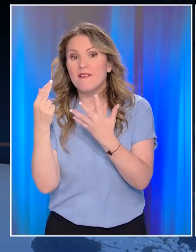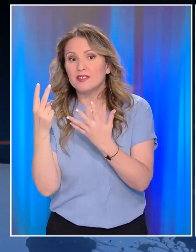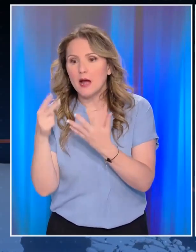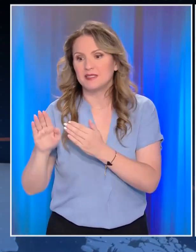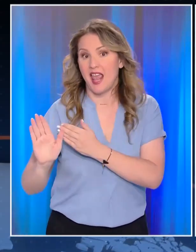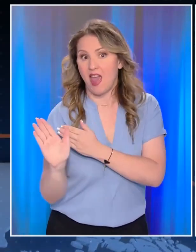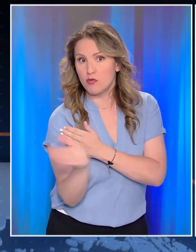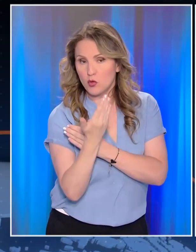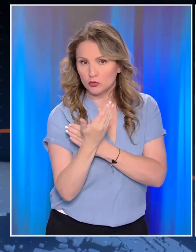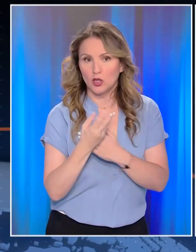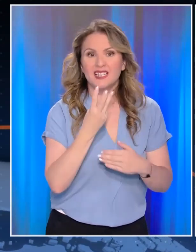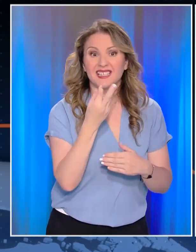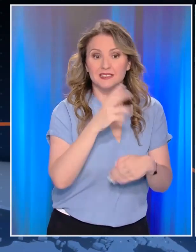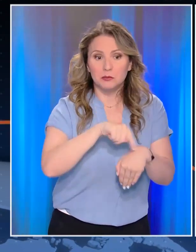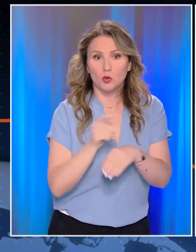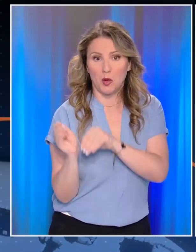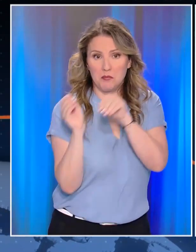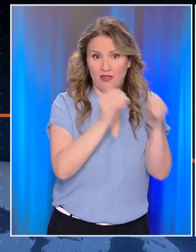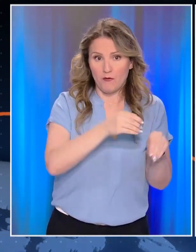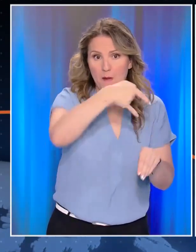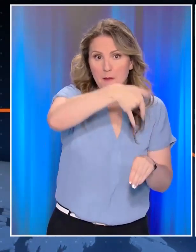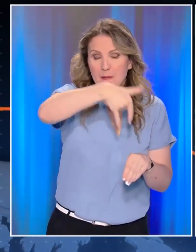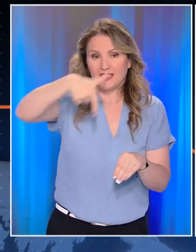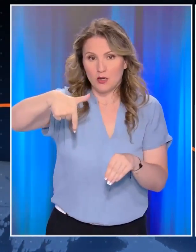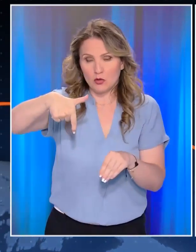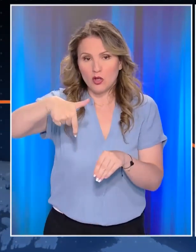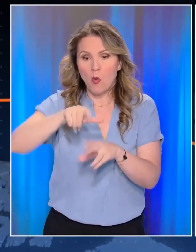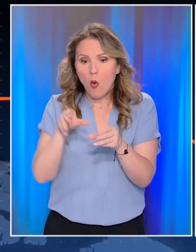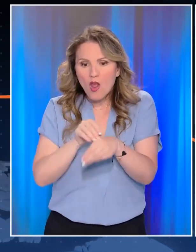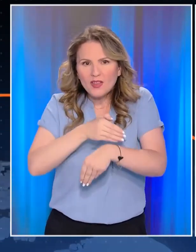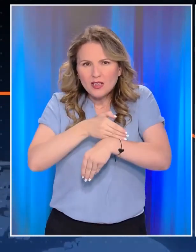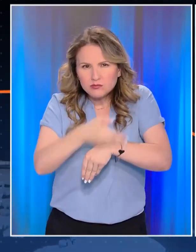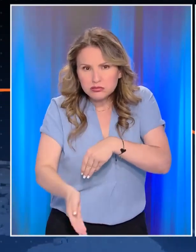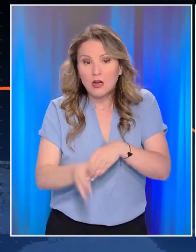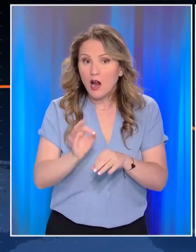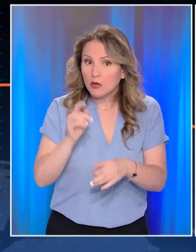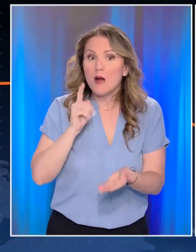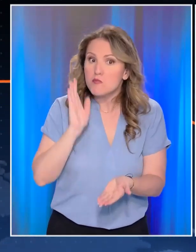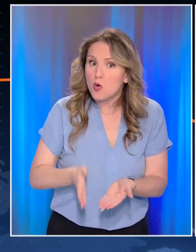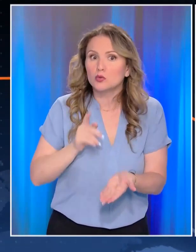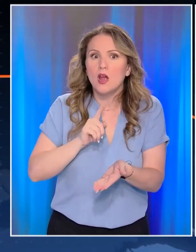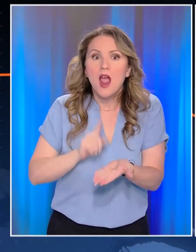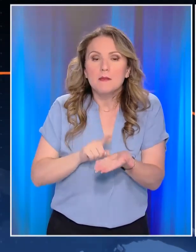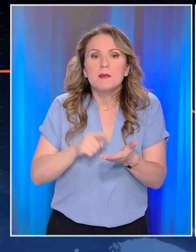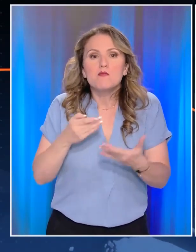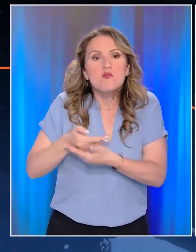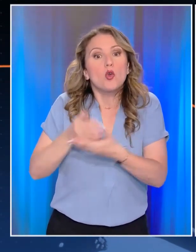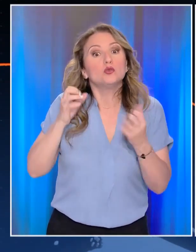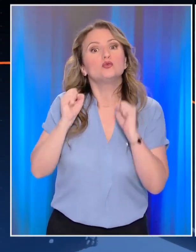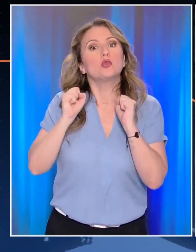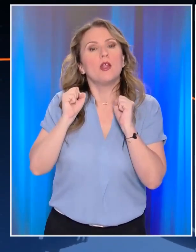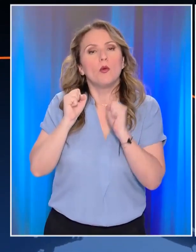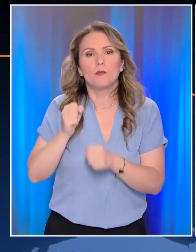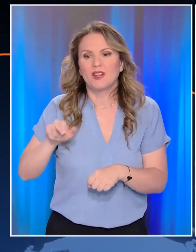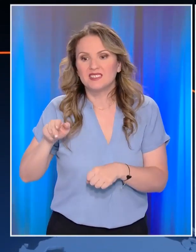μέχρι πέρασαν 3-3.5 ώρες. Ναι. 3,5 ώρες το παιδί θα είχε σωθεί. Το ζευγάρι σήμερα ζητά δικαίωση